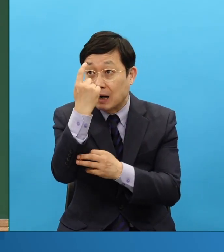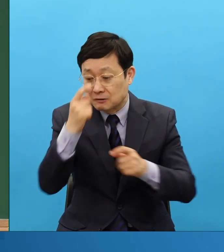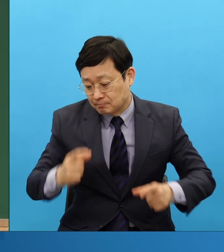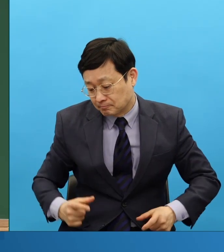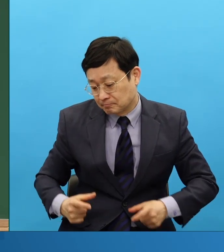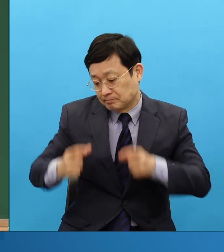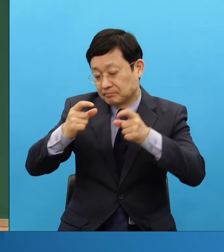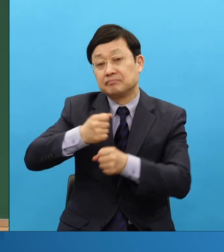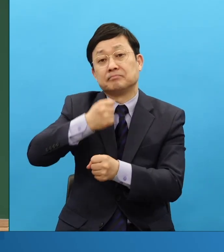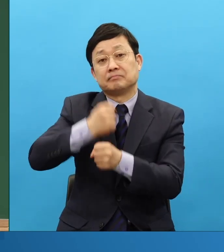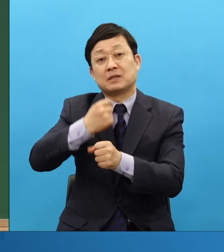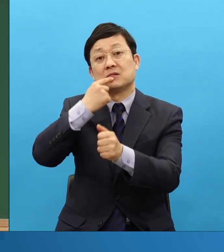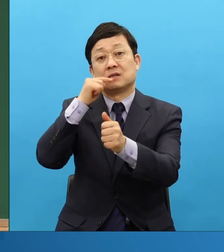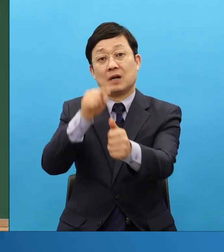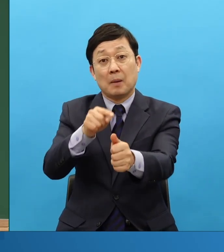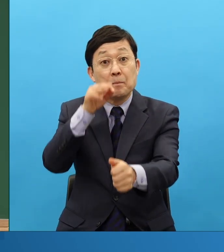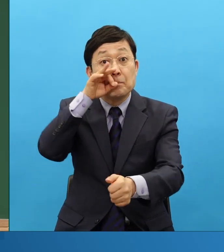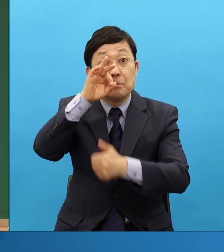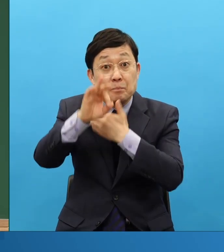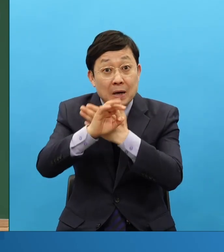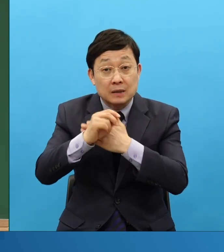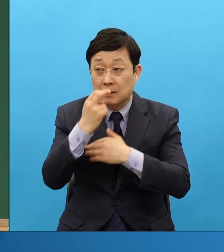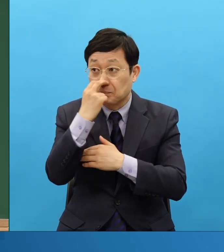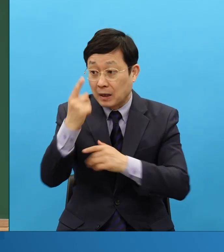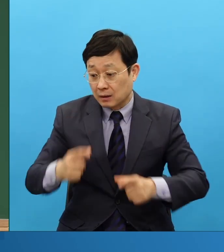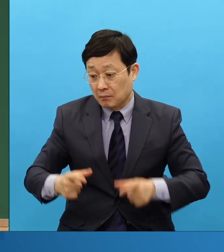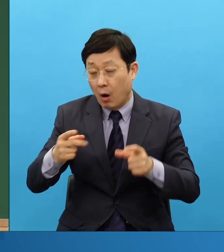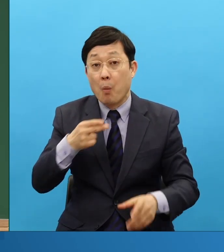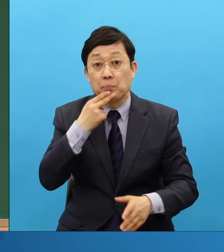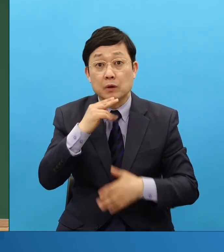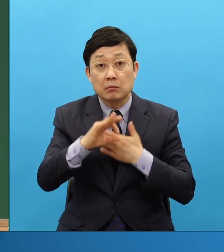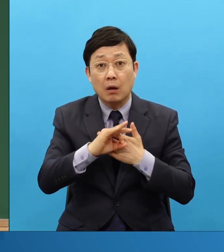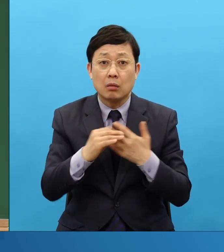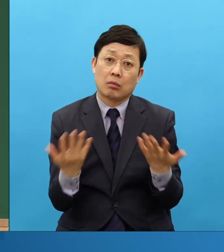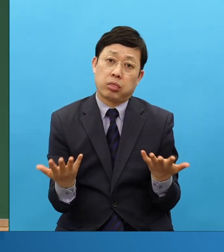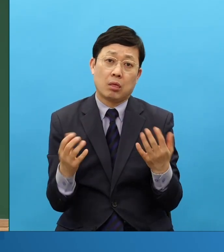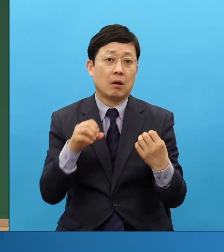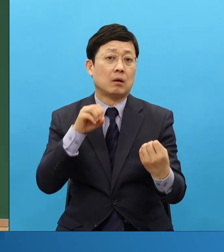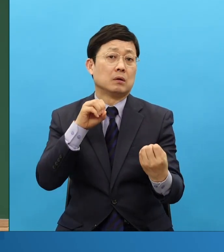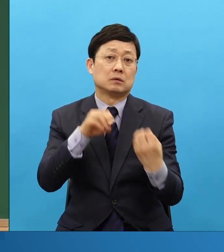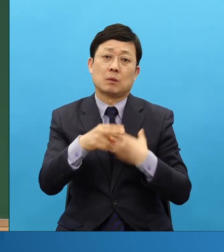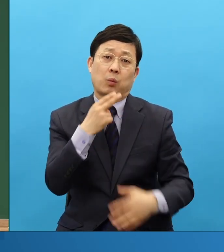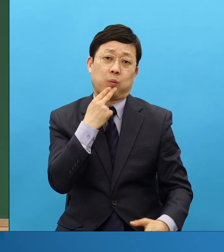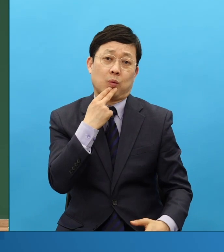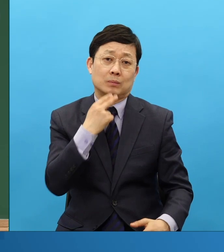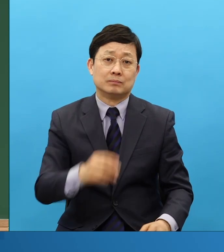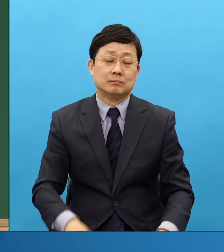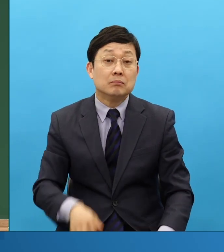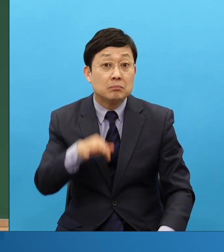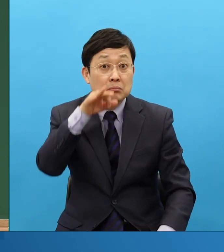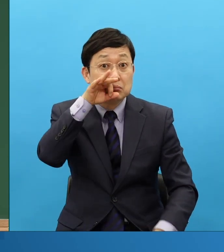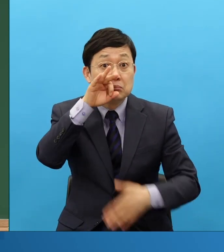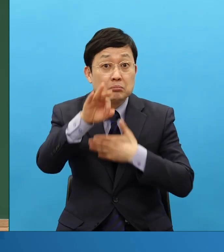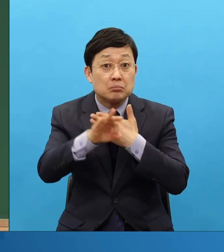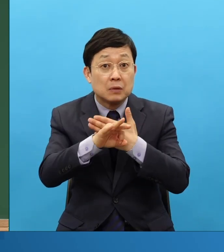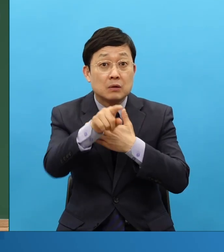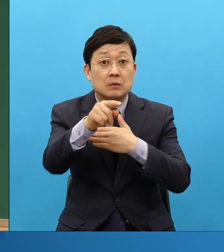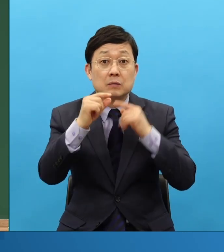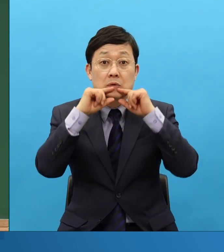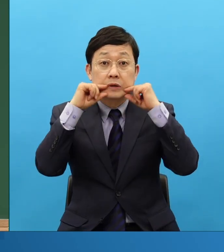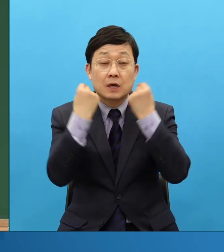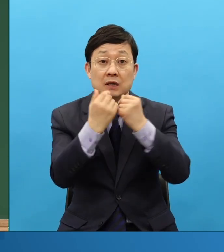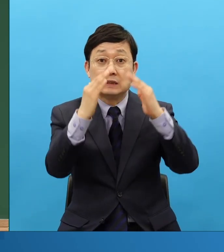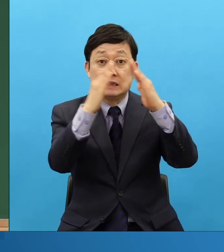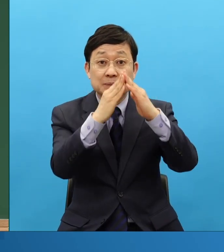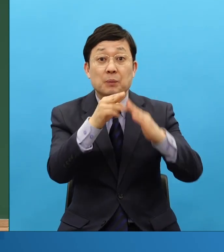so easy. You truly have to make the bartizan of the pastors. If you do not do this, then it becomes difficult. 아, 예를 들어서 여러분 집이 없다, 잠잘 데가 없다 하는 것은